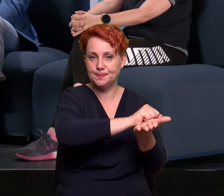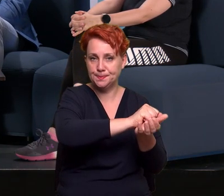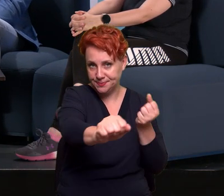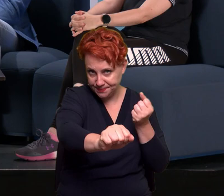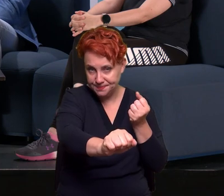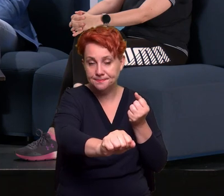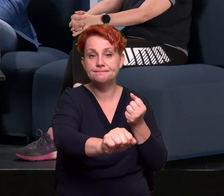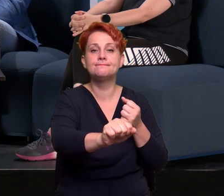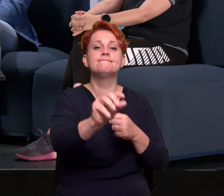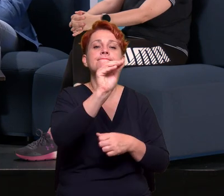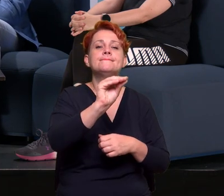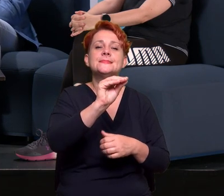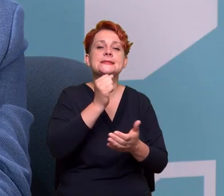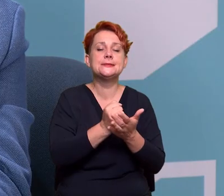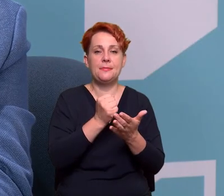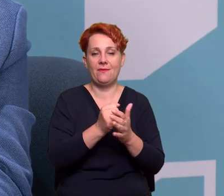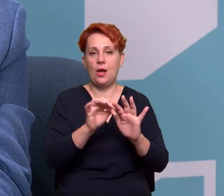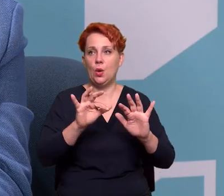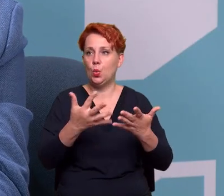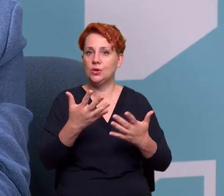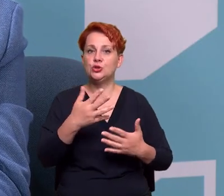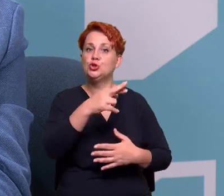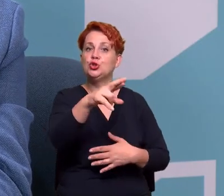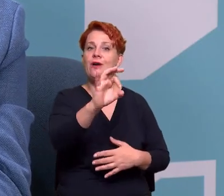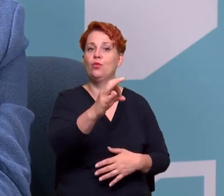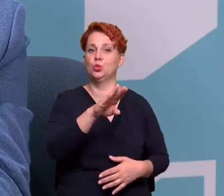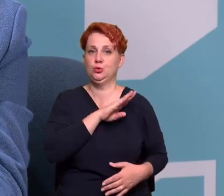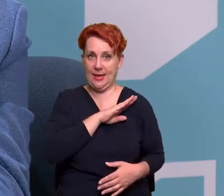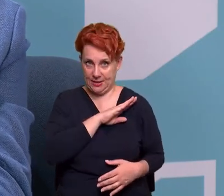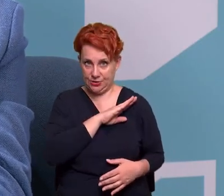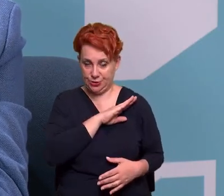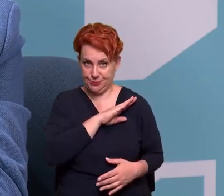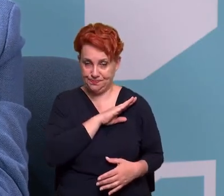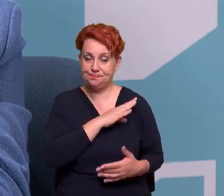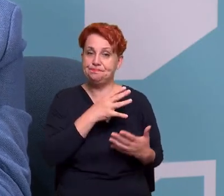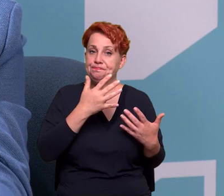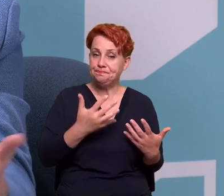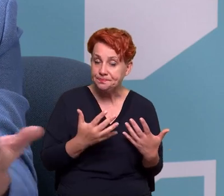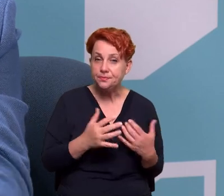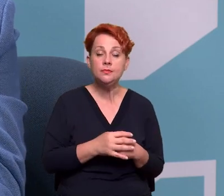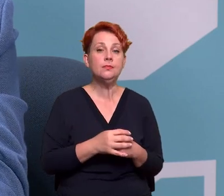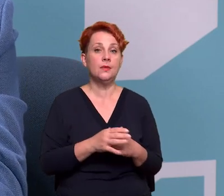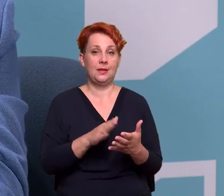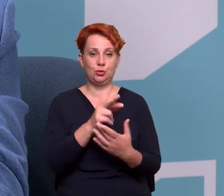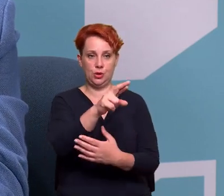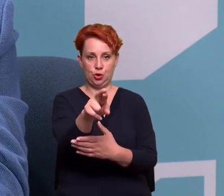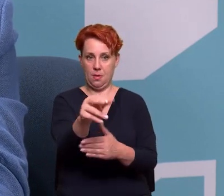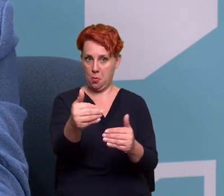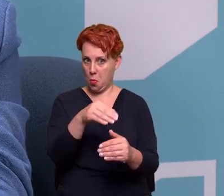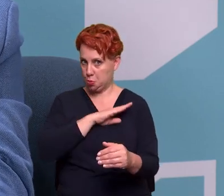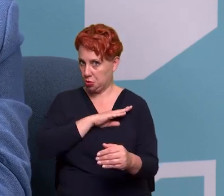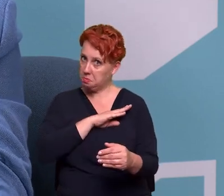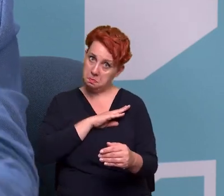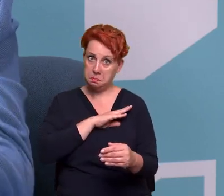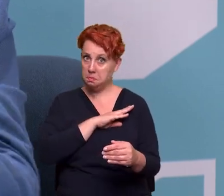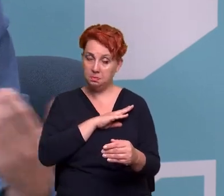taka kwestia jakby śmierci rzeczy, prawda? To znaczy, że pojawiała się ta opcja, czy rzeczy mogą umrzeć. I ja powiem tylko